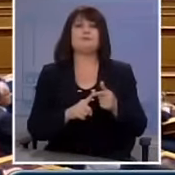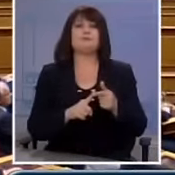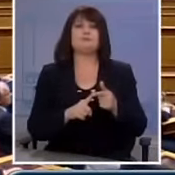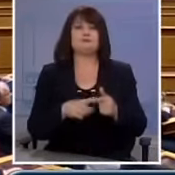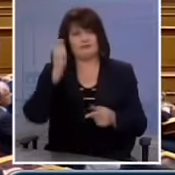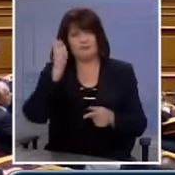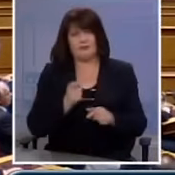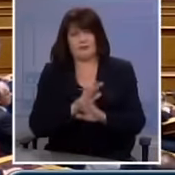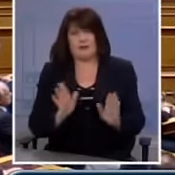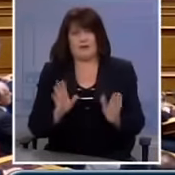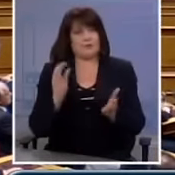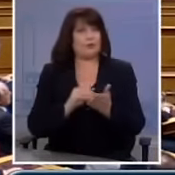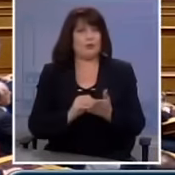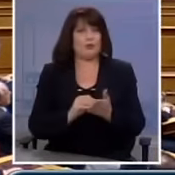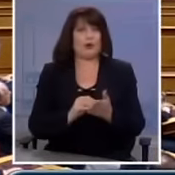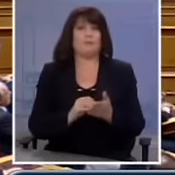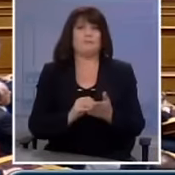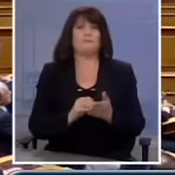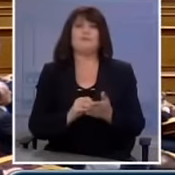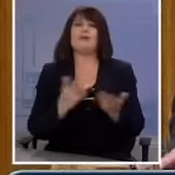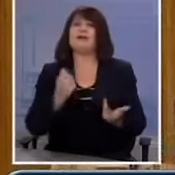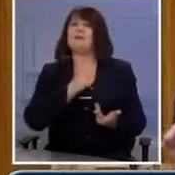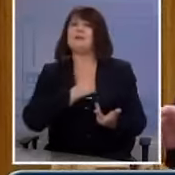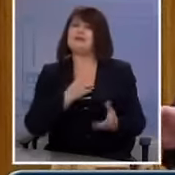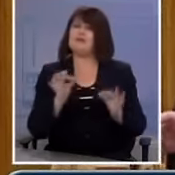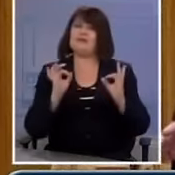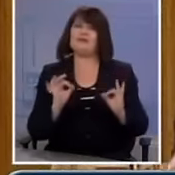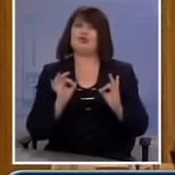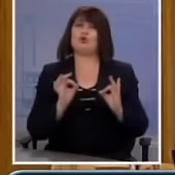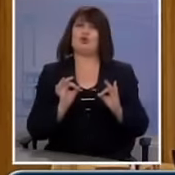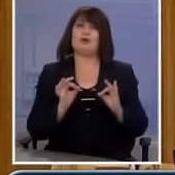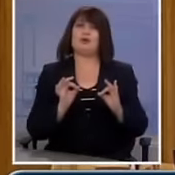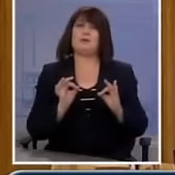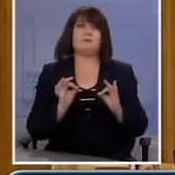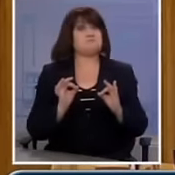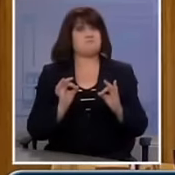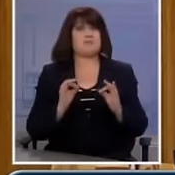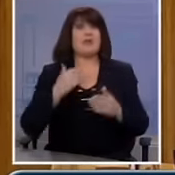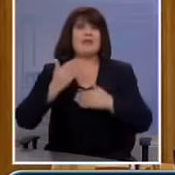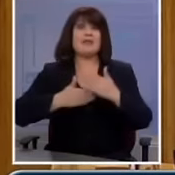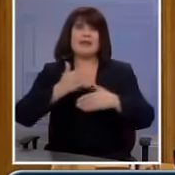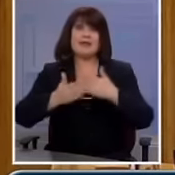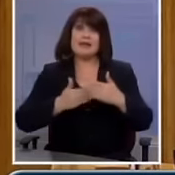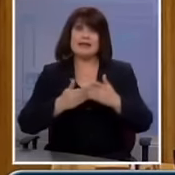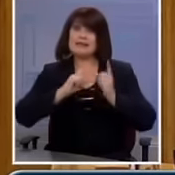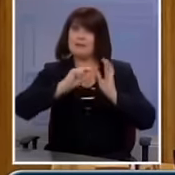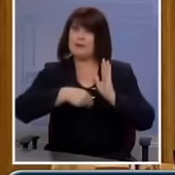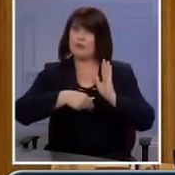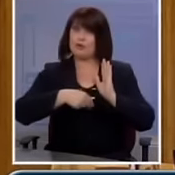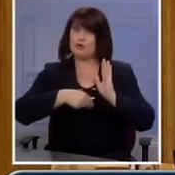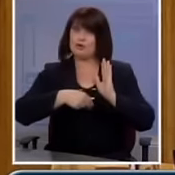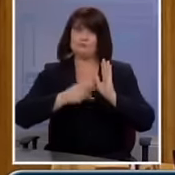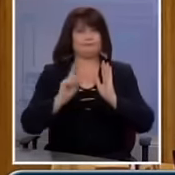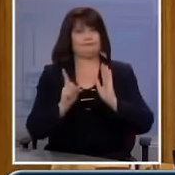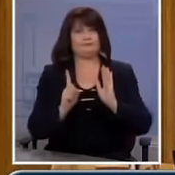είναι αδιανόητο επίσης να θεωρείται φυσιολογική μια διαδικασία μνημονίων